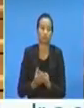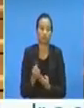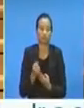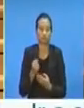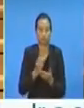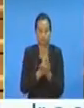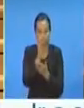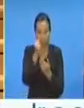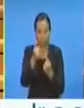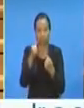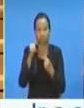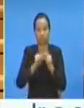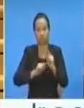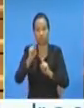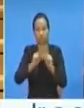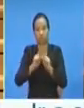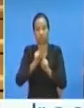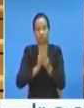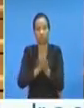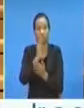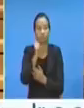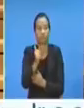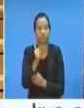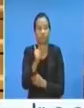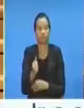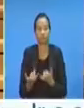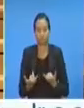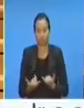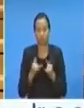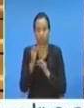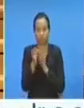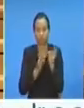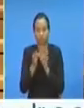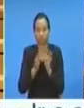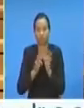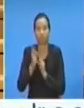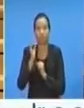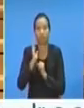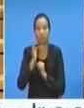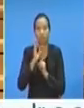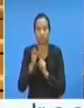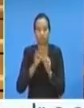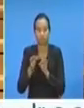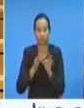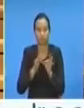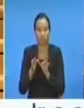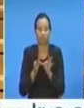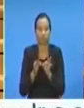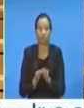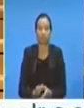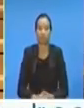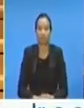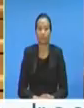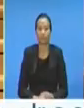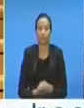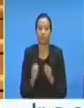วันนี้ผมไม่อภิปรายขัดแย้งหรือคัดค้านไม่จับจ้วงไม่ก้าวล่วงไม่ข่มขู่อีกแล้วครับส